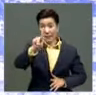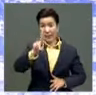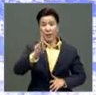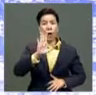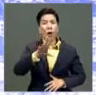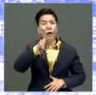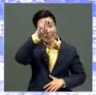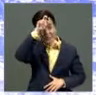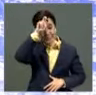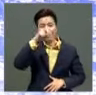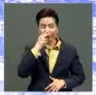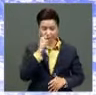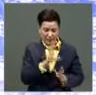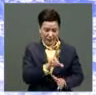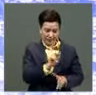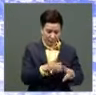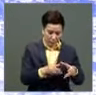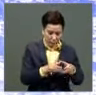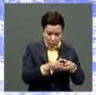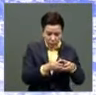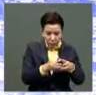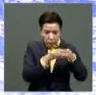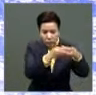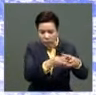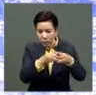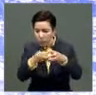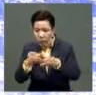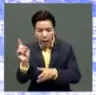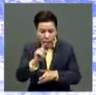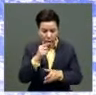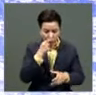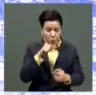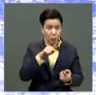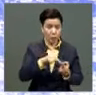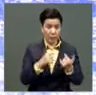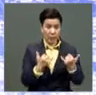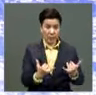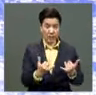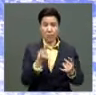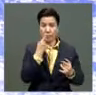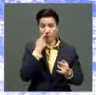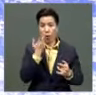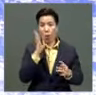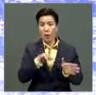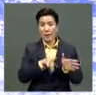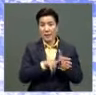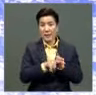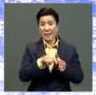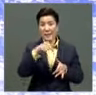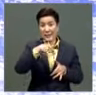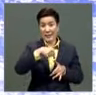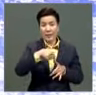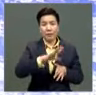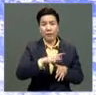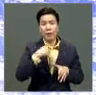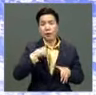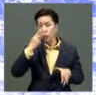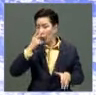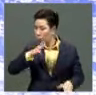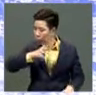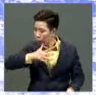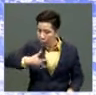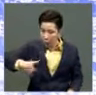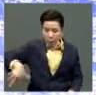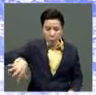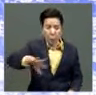ครับซึ่งครอบคลุมนะครับไม่ใช่แค่ผู้ที่เป็นผู้ติดเชื้อนะครับเราดูทั้งหม